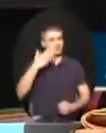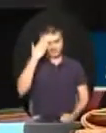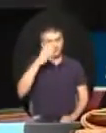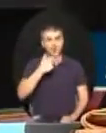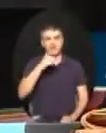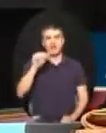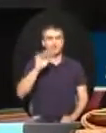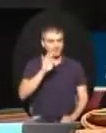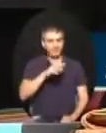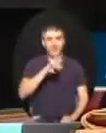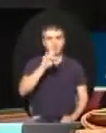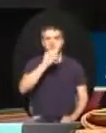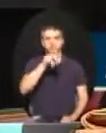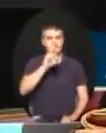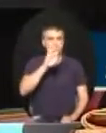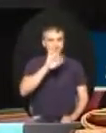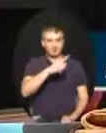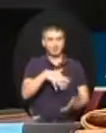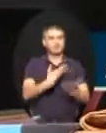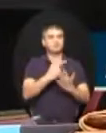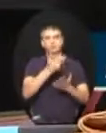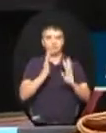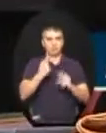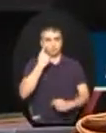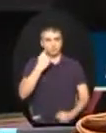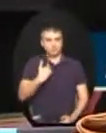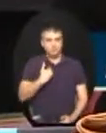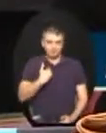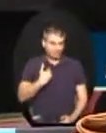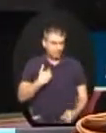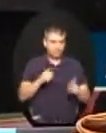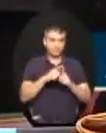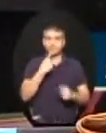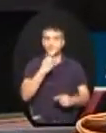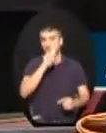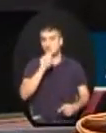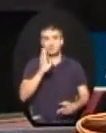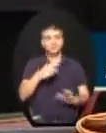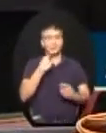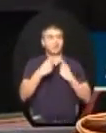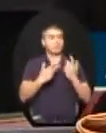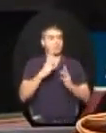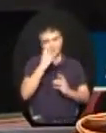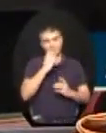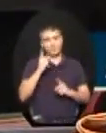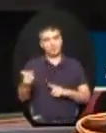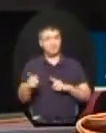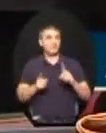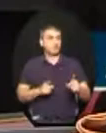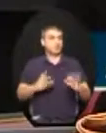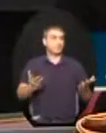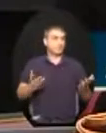טיבי, אני מכירה את חנין זועבי. המצע שלהם מאוד מוצא חן בעיניי, וכמו שאמרת, יכול להיות שיש אמירות אומללות לפה,